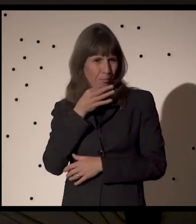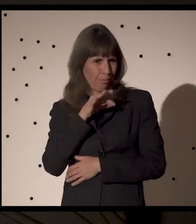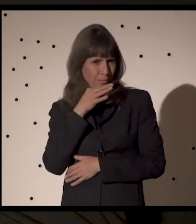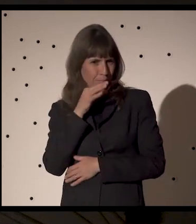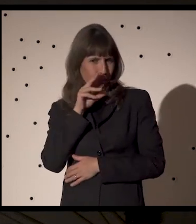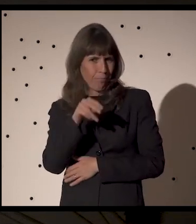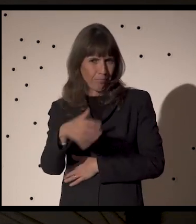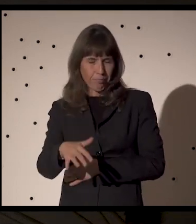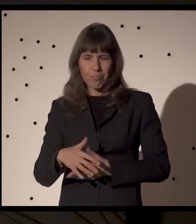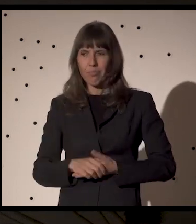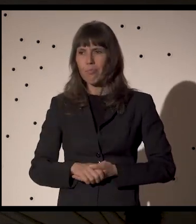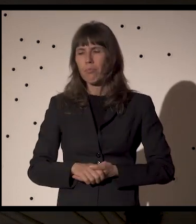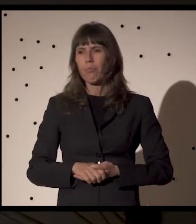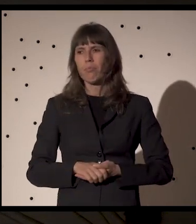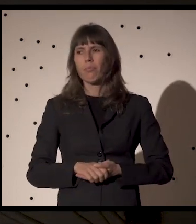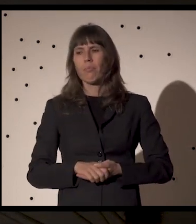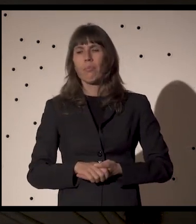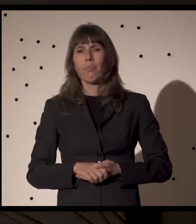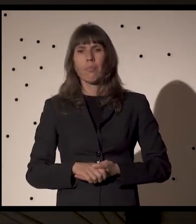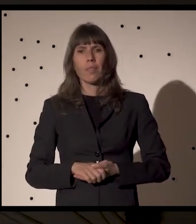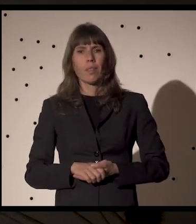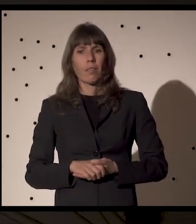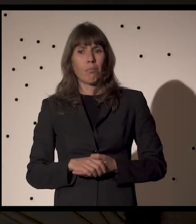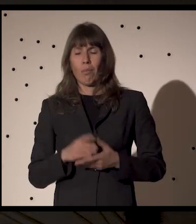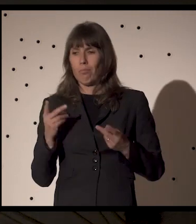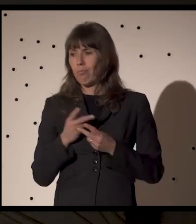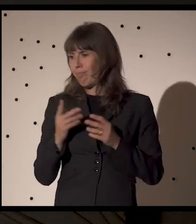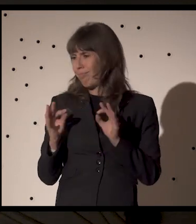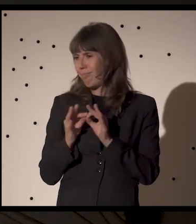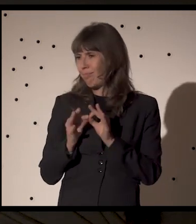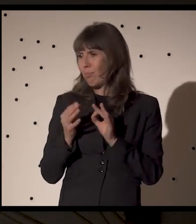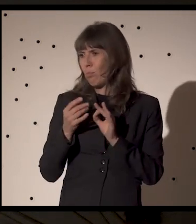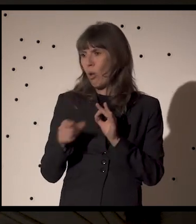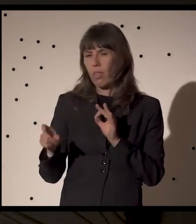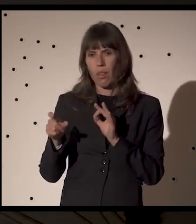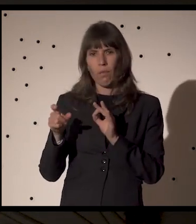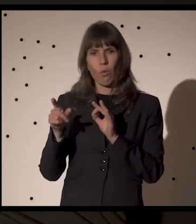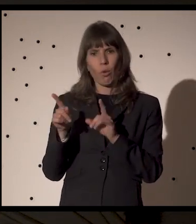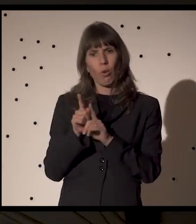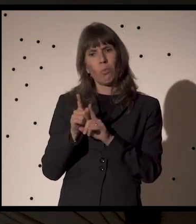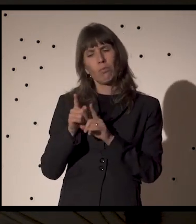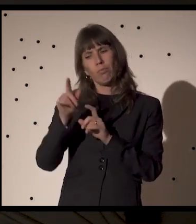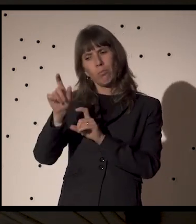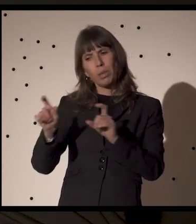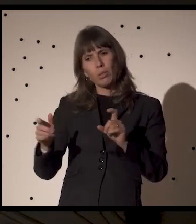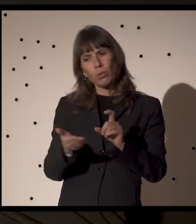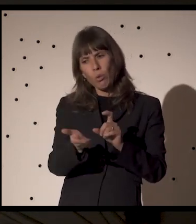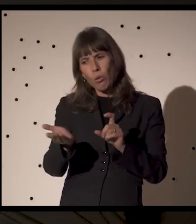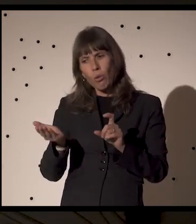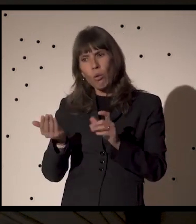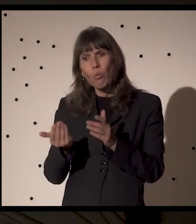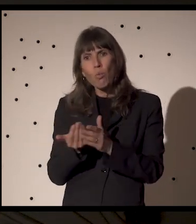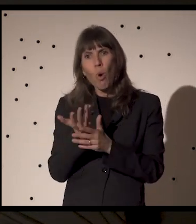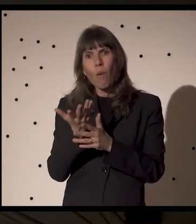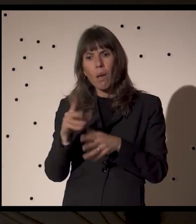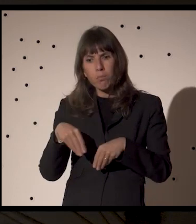fatto di sostenere una nuova partecipazione alla cultura noi sappiamo quanto la cultura sia